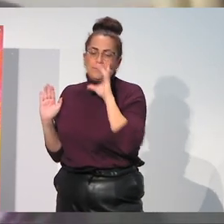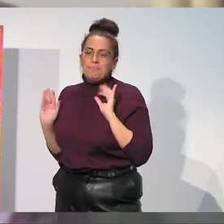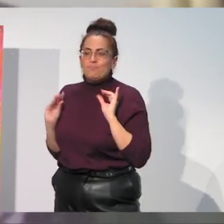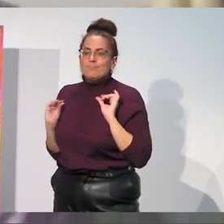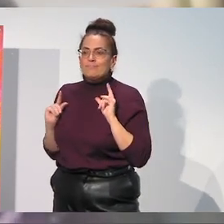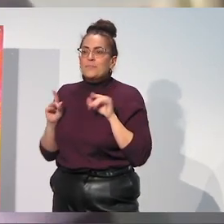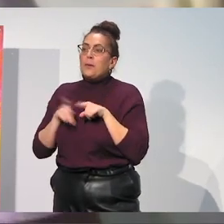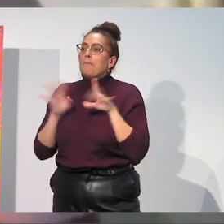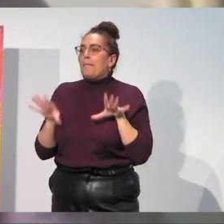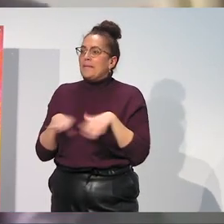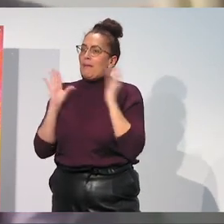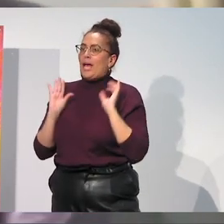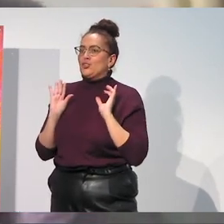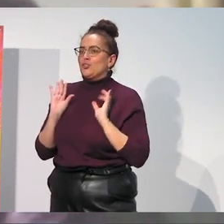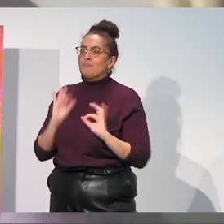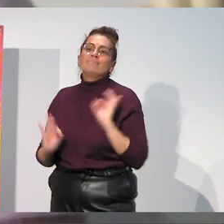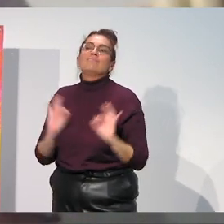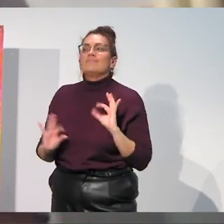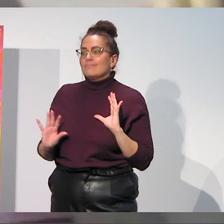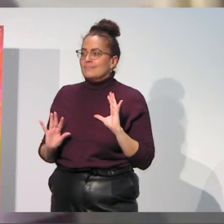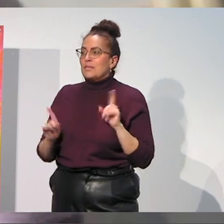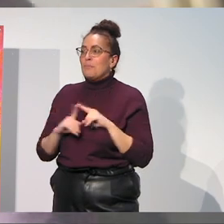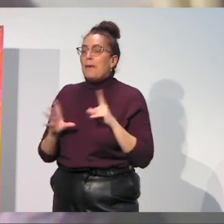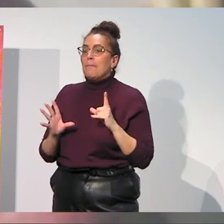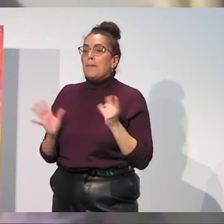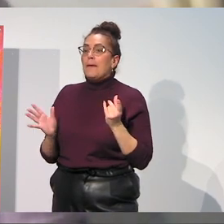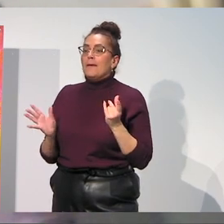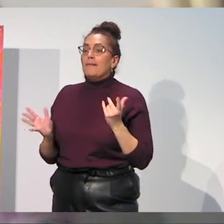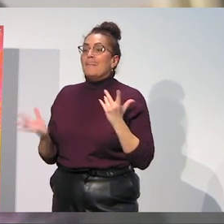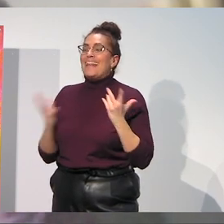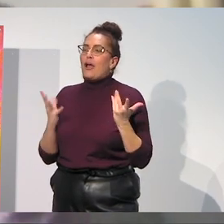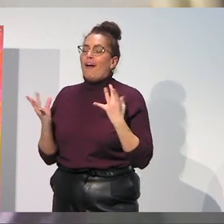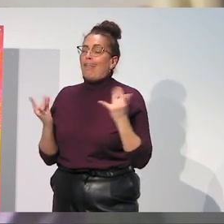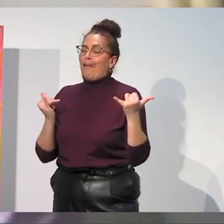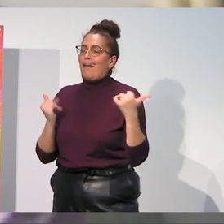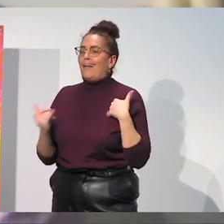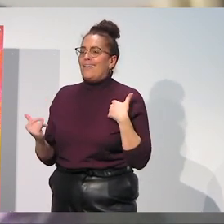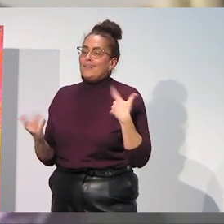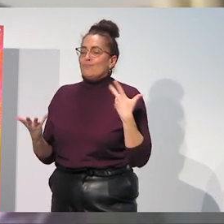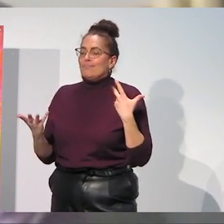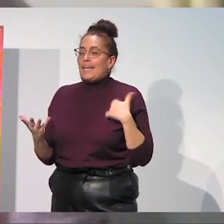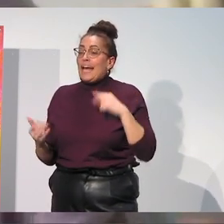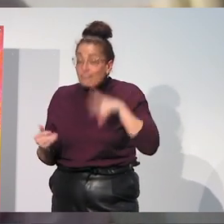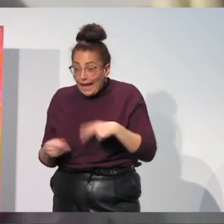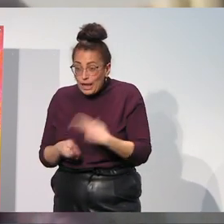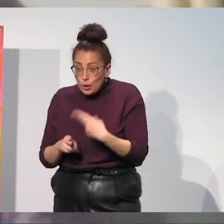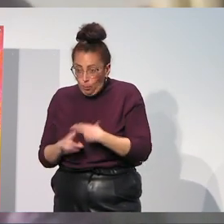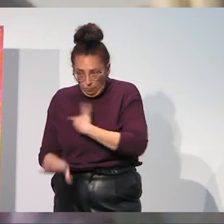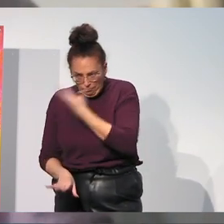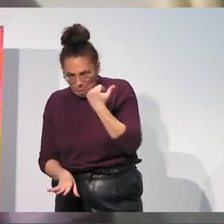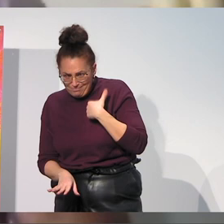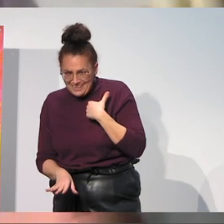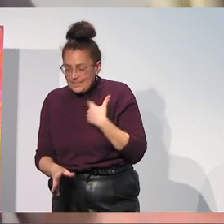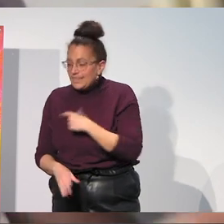boutonnière. C'est naturellement que je ne sais pas si Mouchot a réellement appelé ou pas C'est sa machine octave. Ça